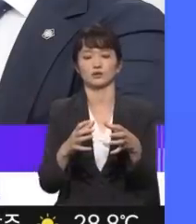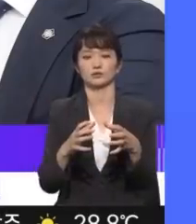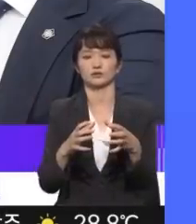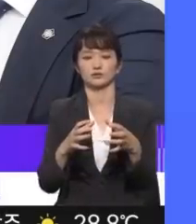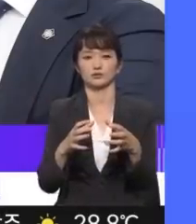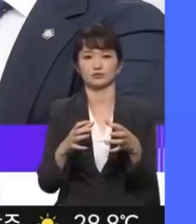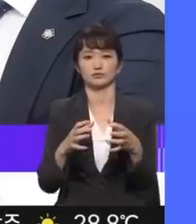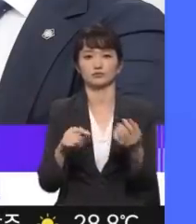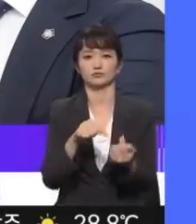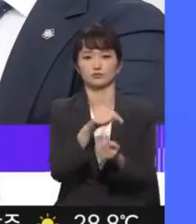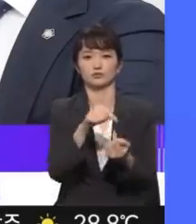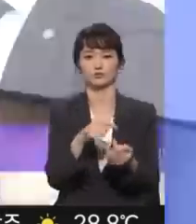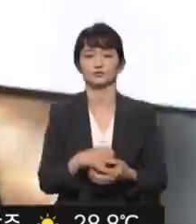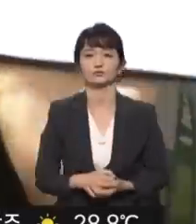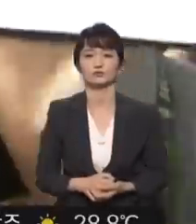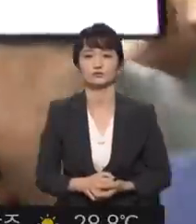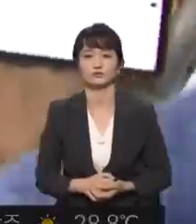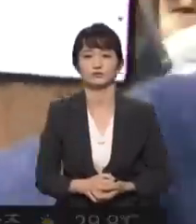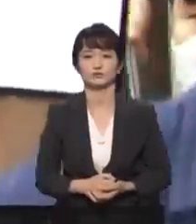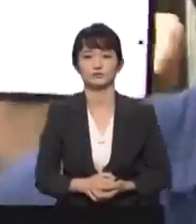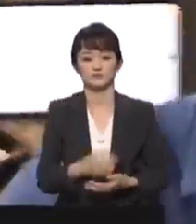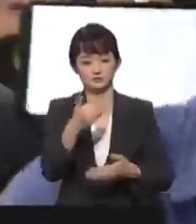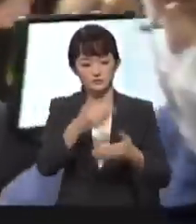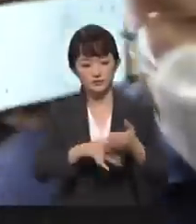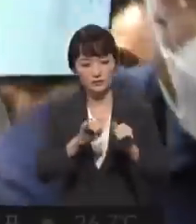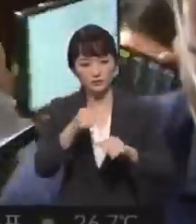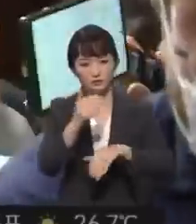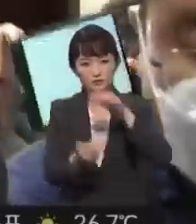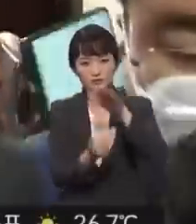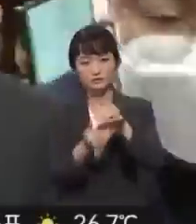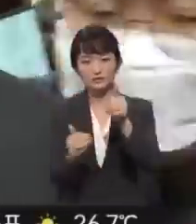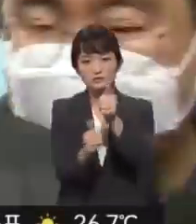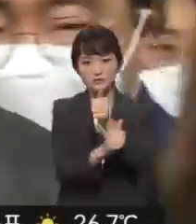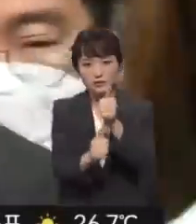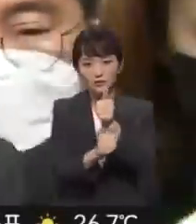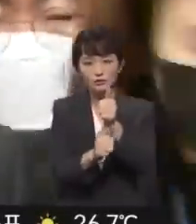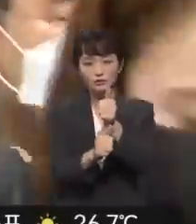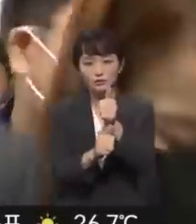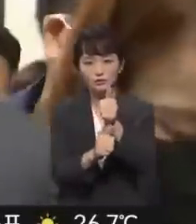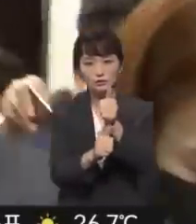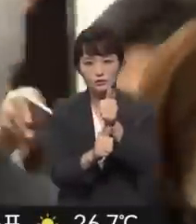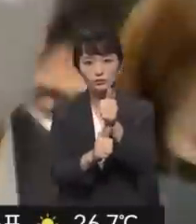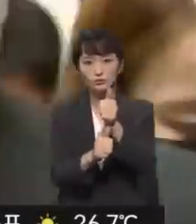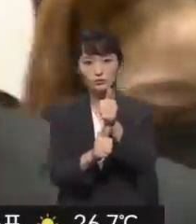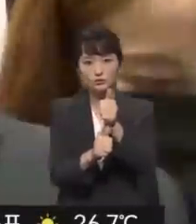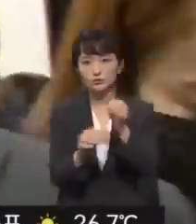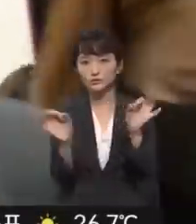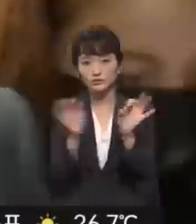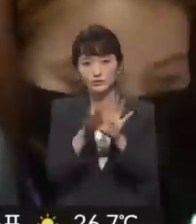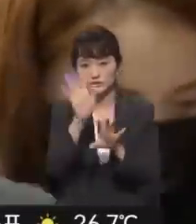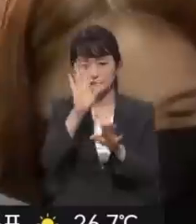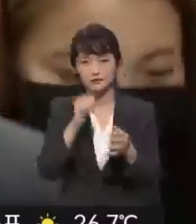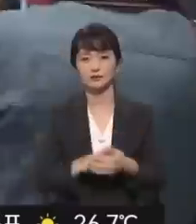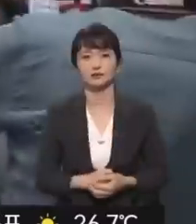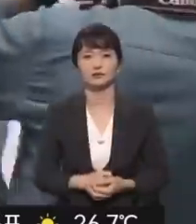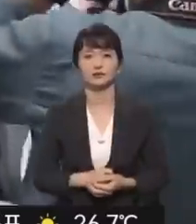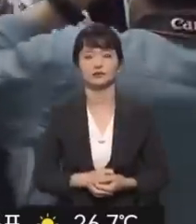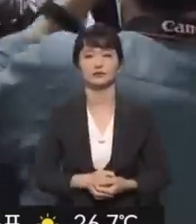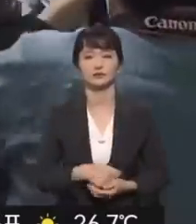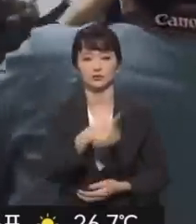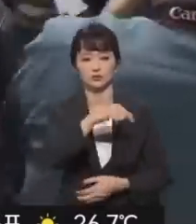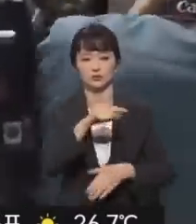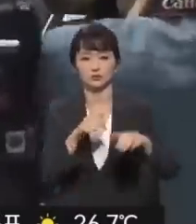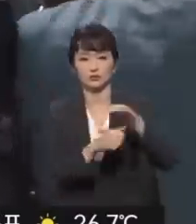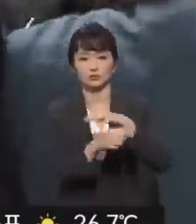자들이 있을 때 그 최고의 기능 상실이 아니라는것 1 권성동 원내대표도 인정을 했고요 그리고 최고 이를 열어도 그걸 했죠 이해 상실이 아닙니까 기능을